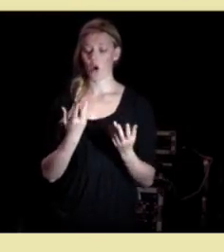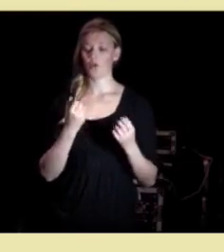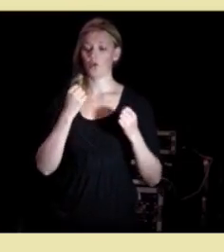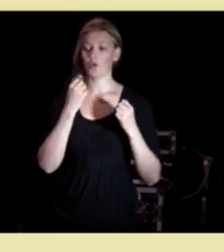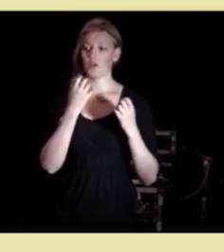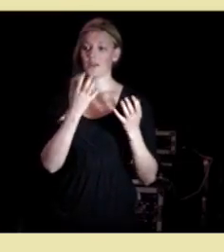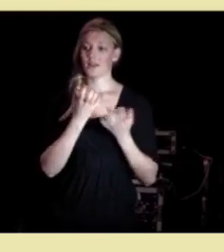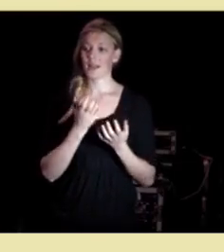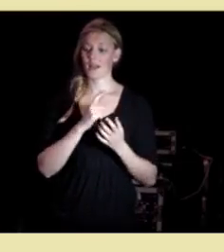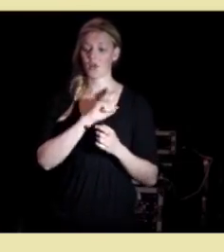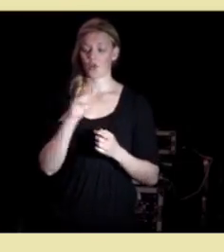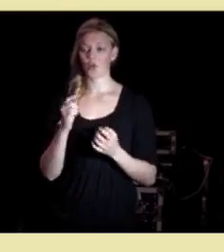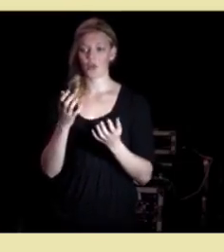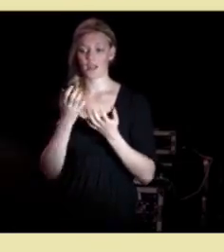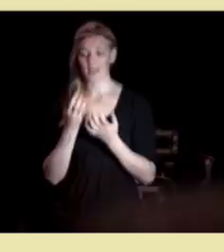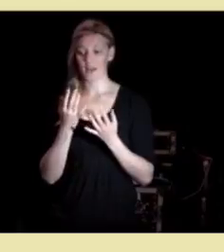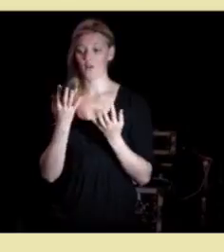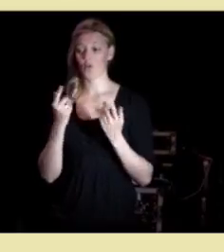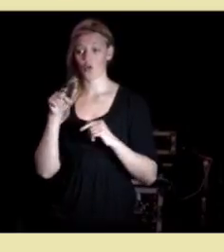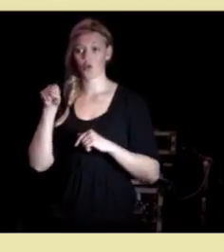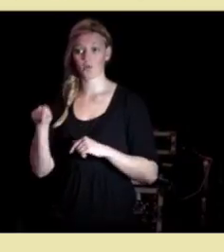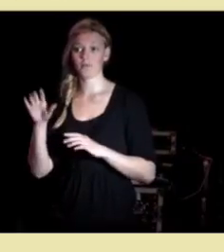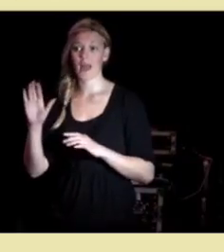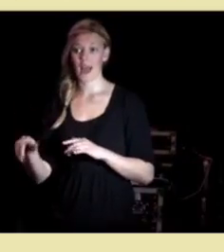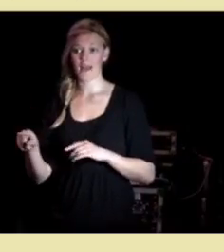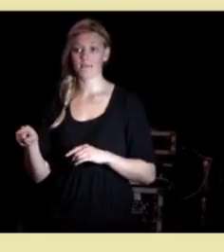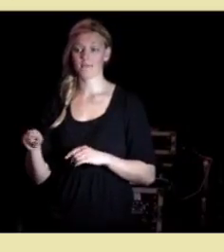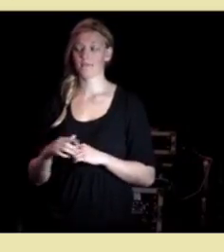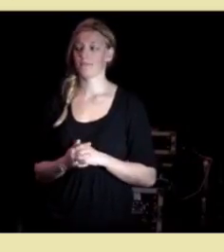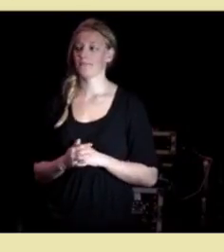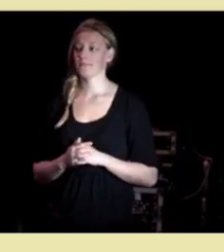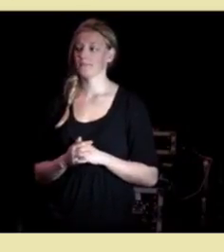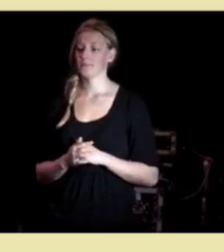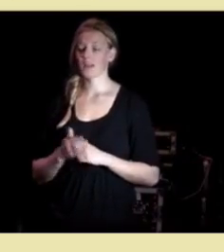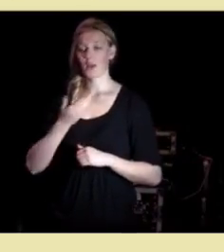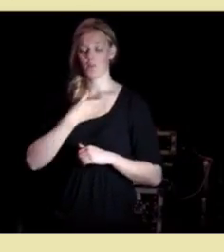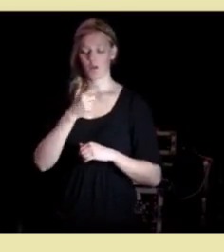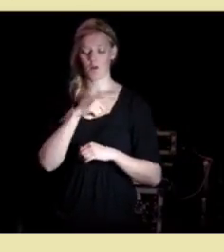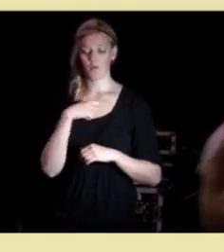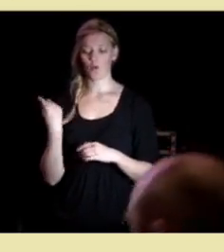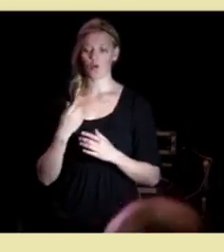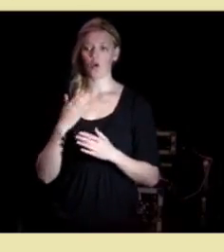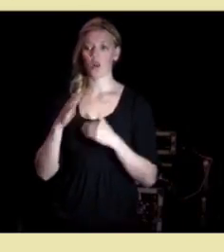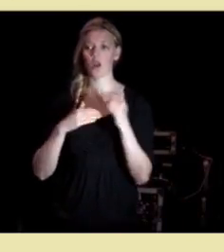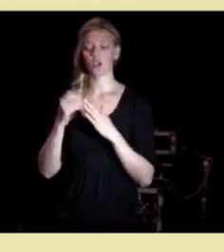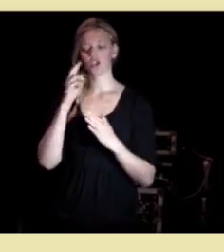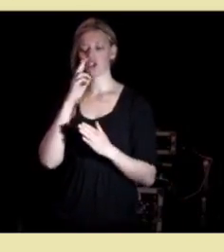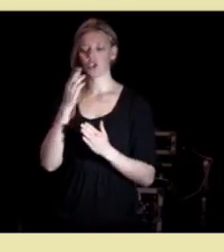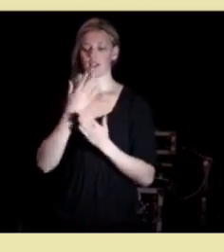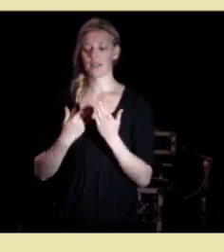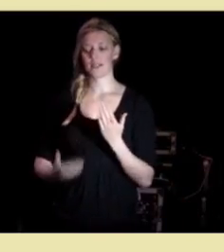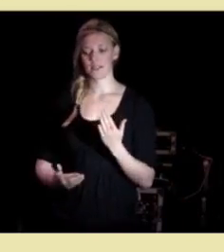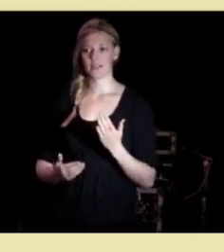du er. Det er på en måte det veldig mye av det å lage nye tjenester dreier seg